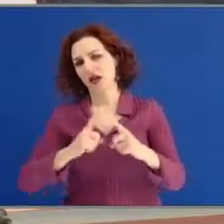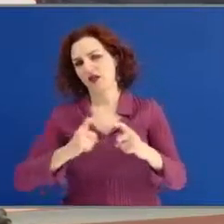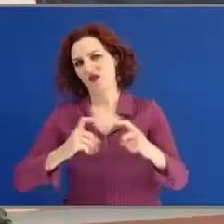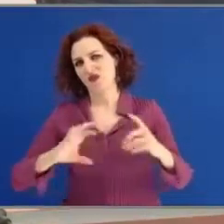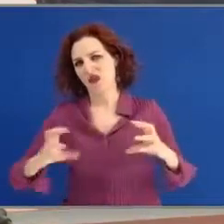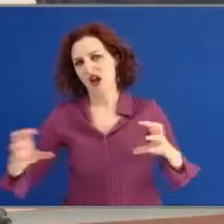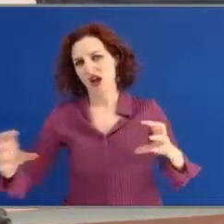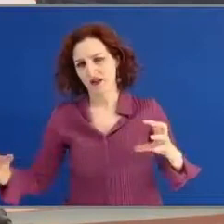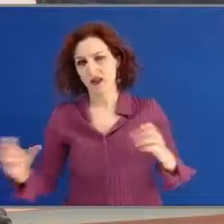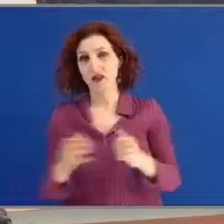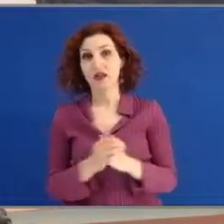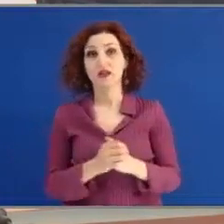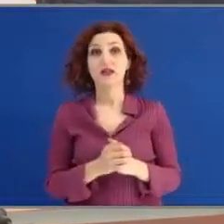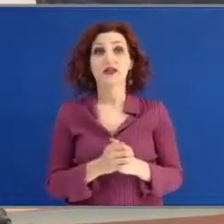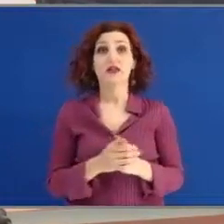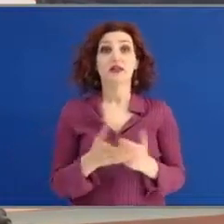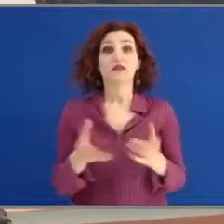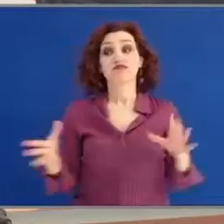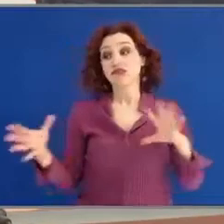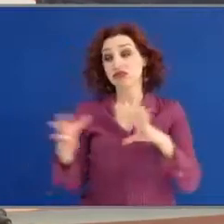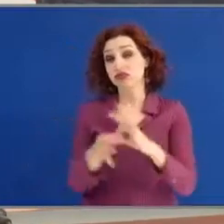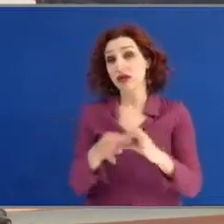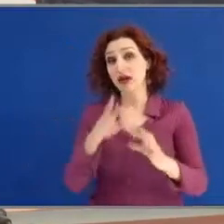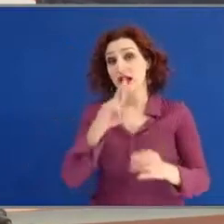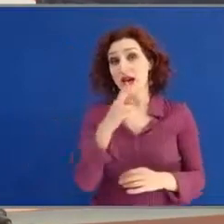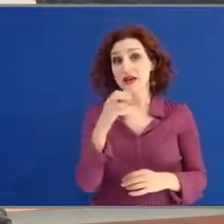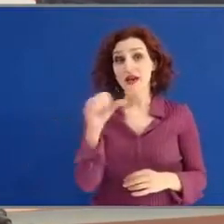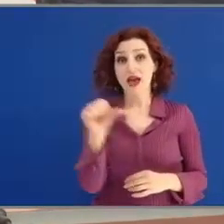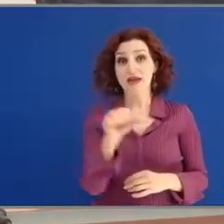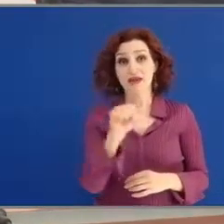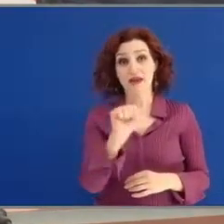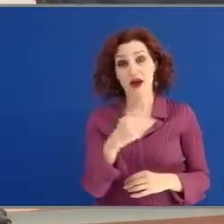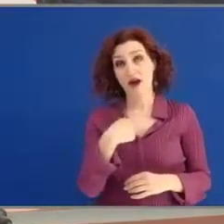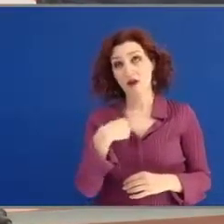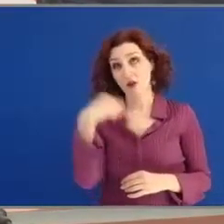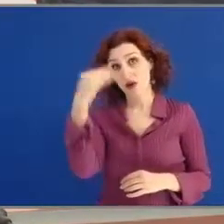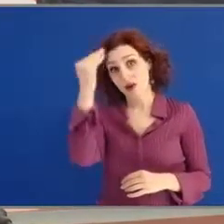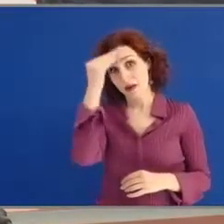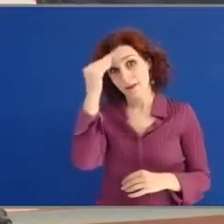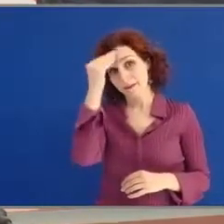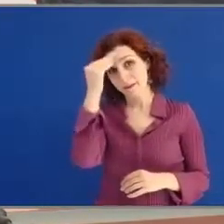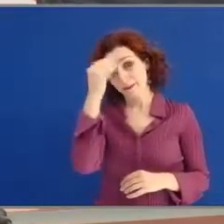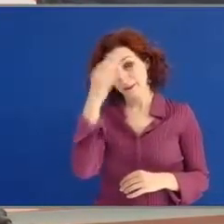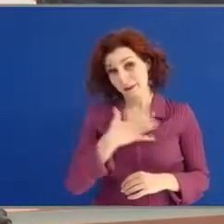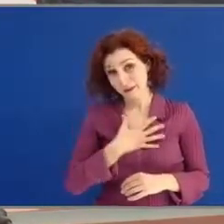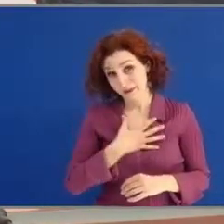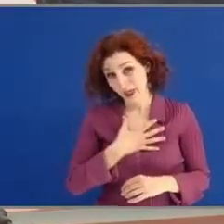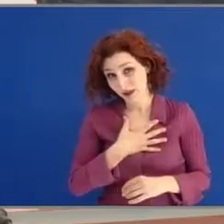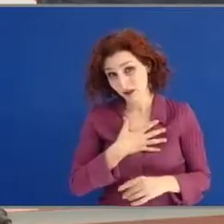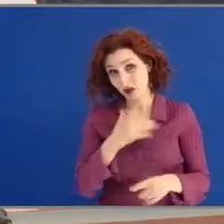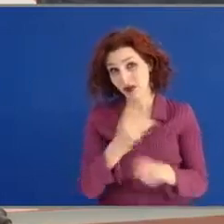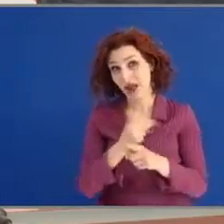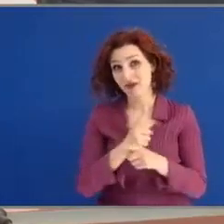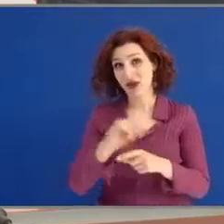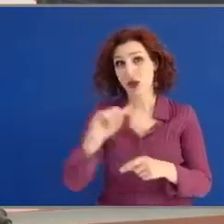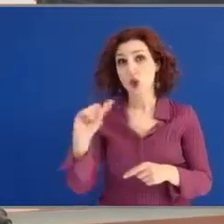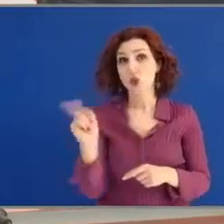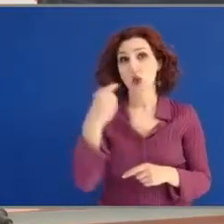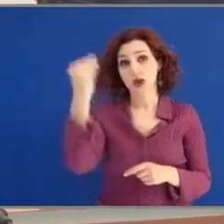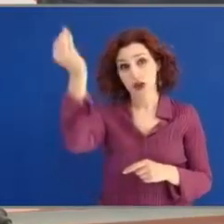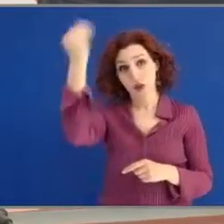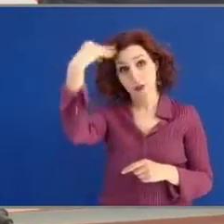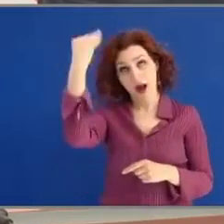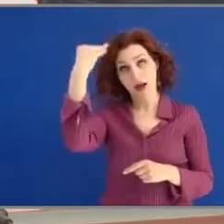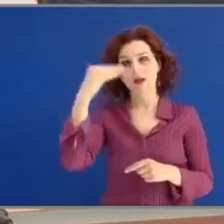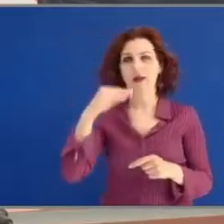tema delle RSA, è un tema, a mio avviso, che ci deve interrogare tutti anche a carattere